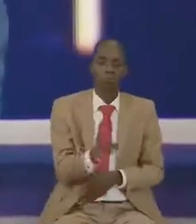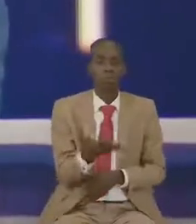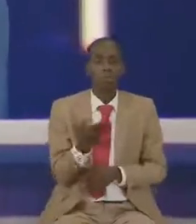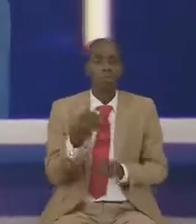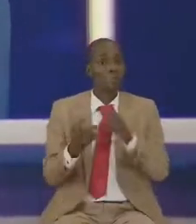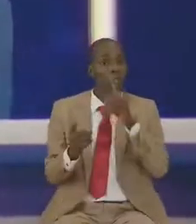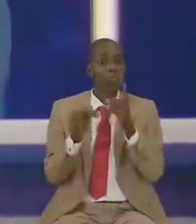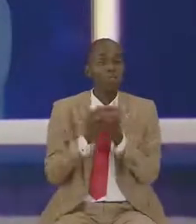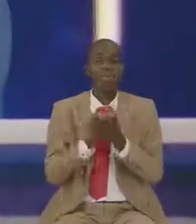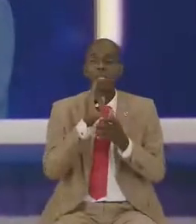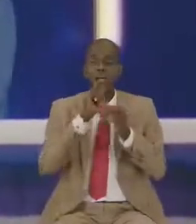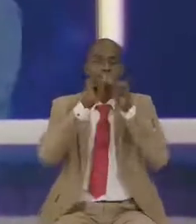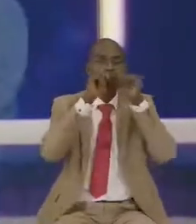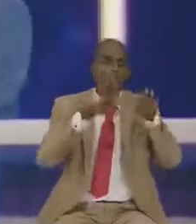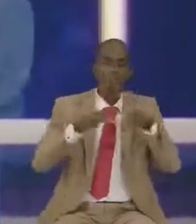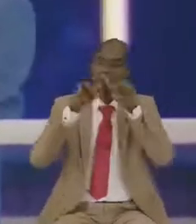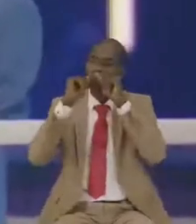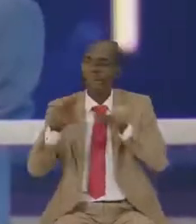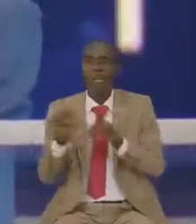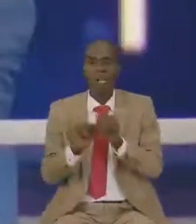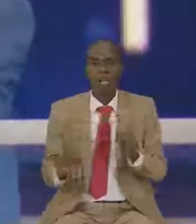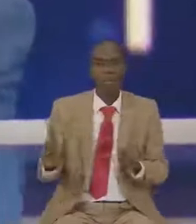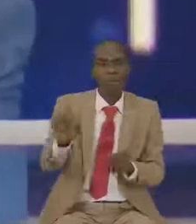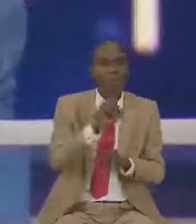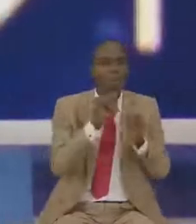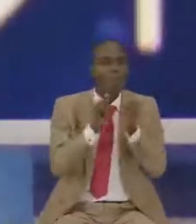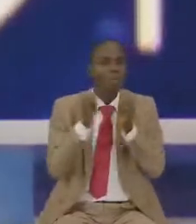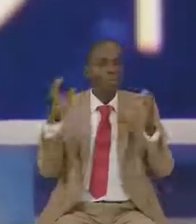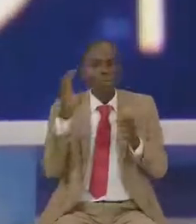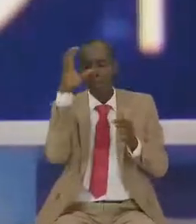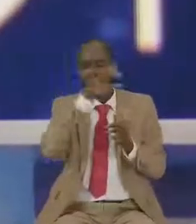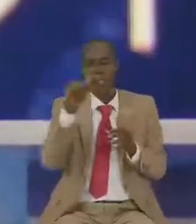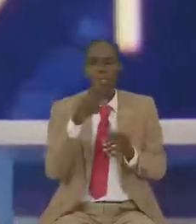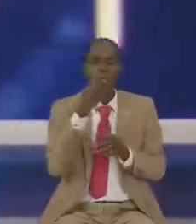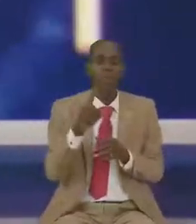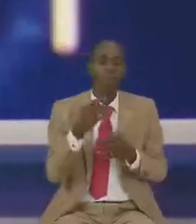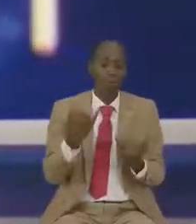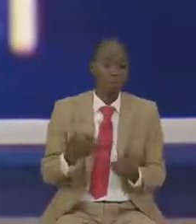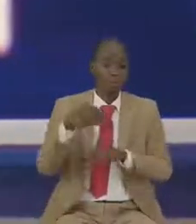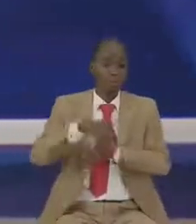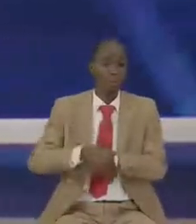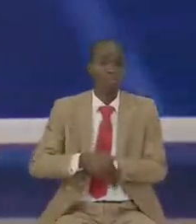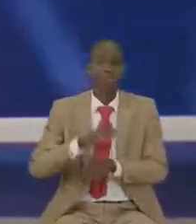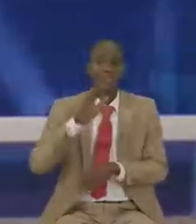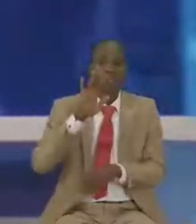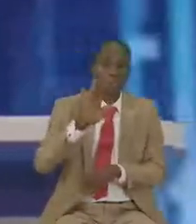dans chaque vie, celui-là qui n'est pas partial, celui-là qui bénit tout le monde sans